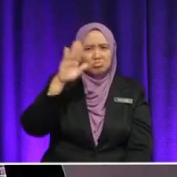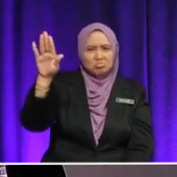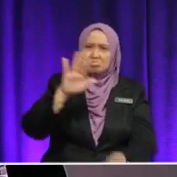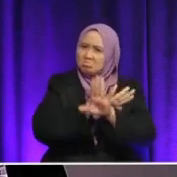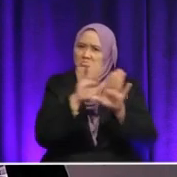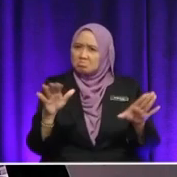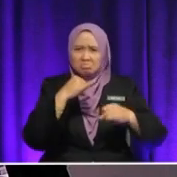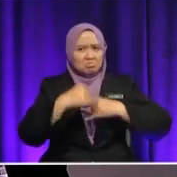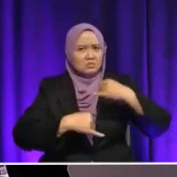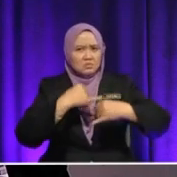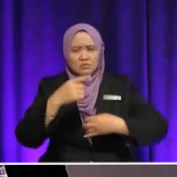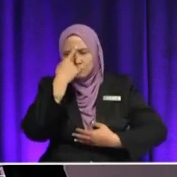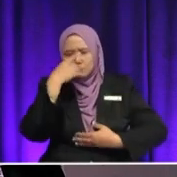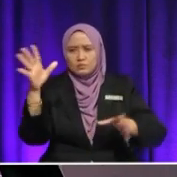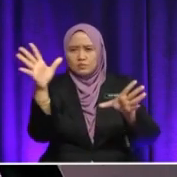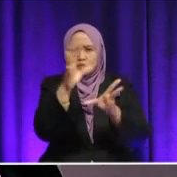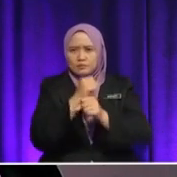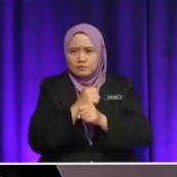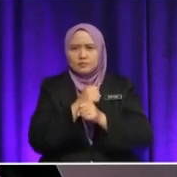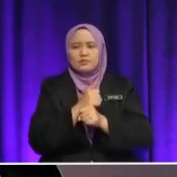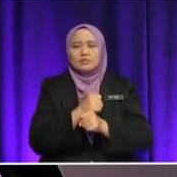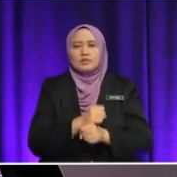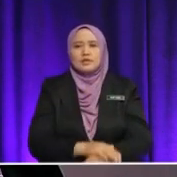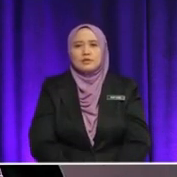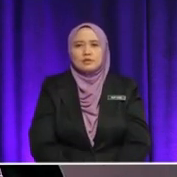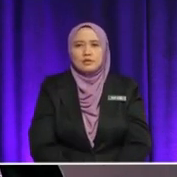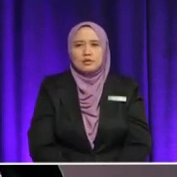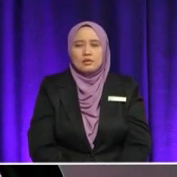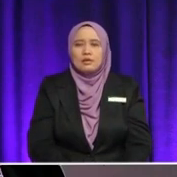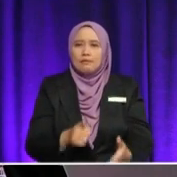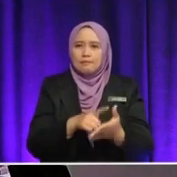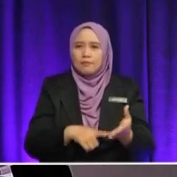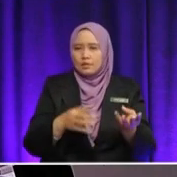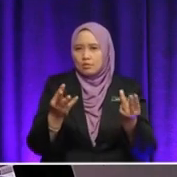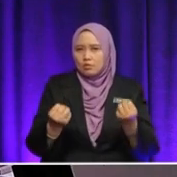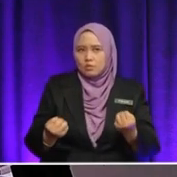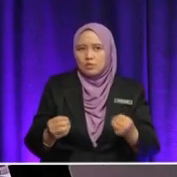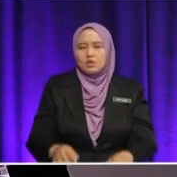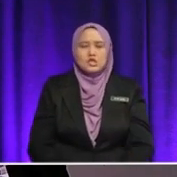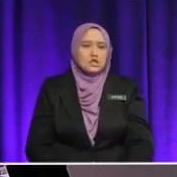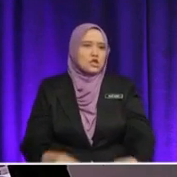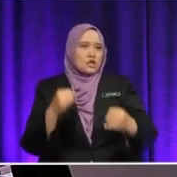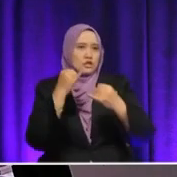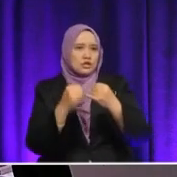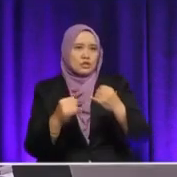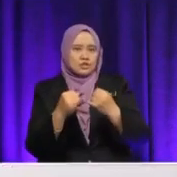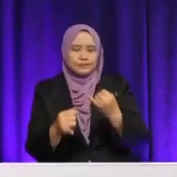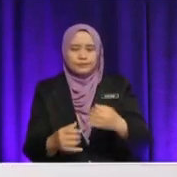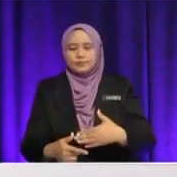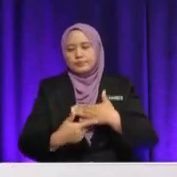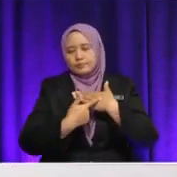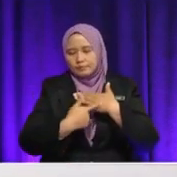khas takdir jadi selepas beberapa waktu Kemudian pada akhirnya setelah dipersetujui oleh